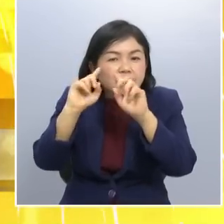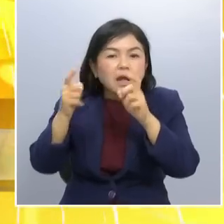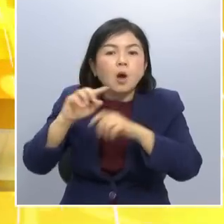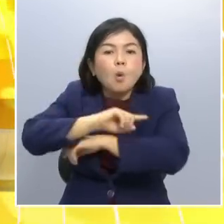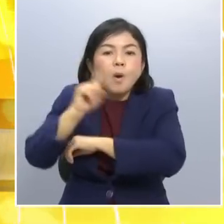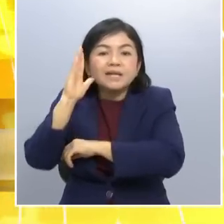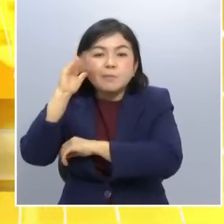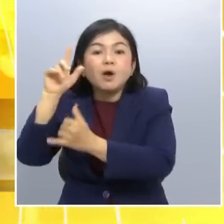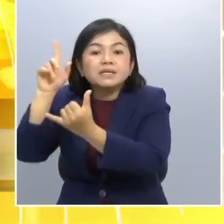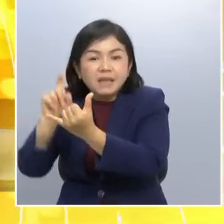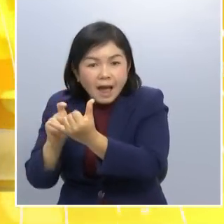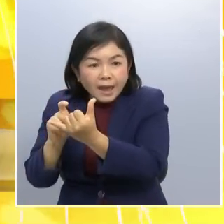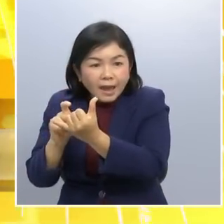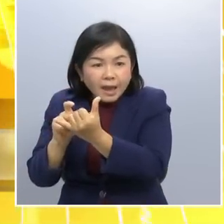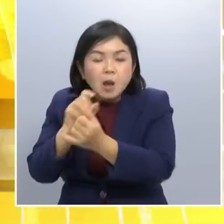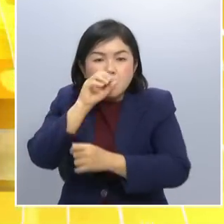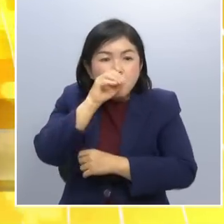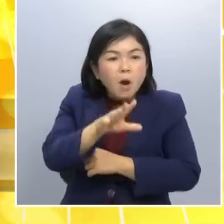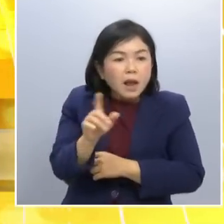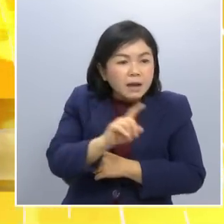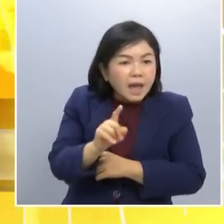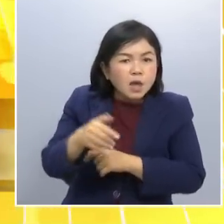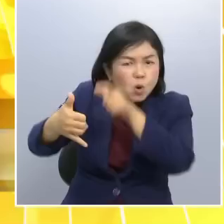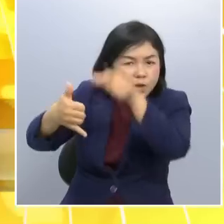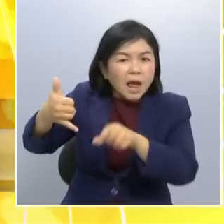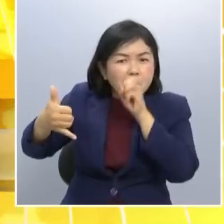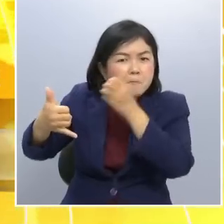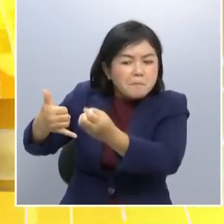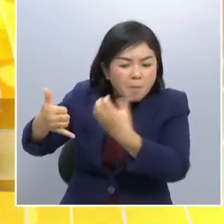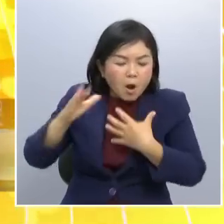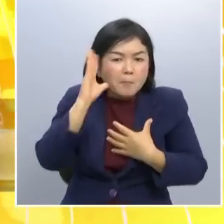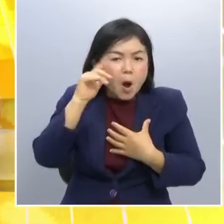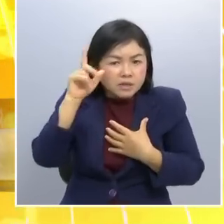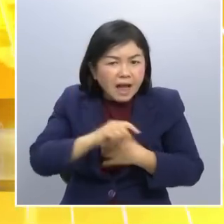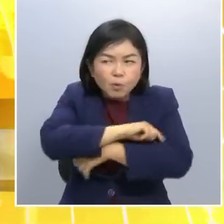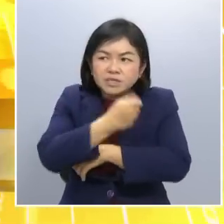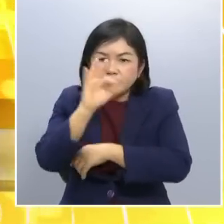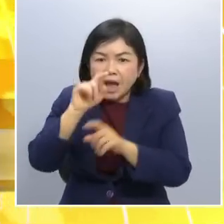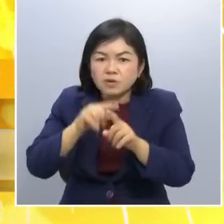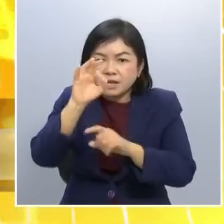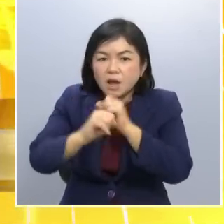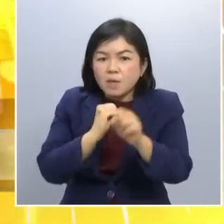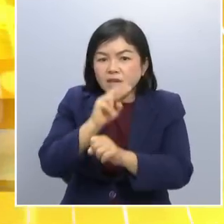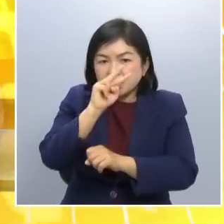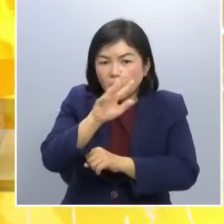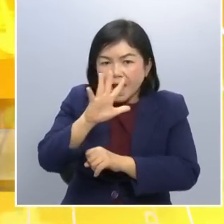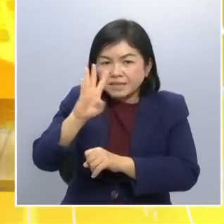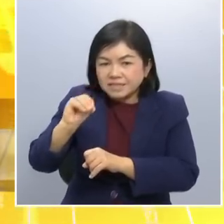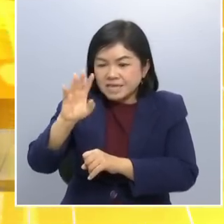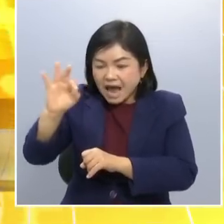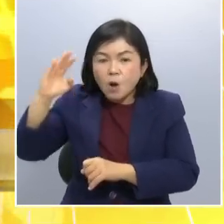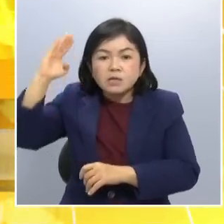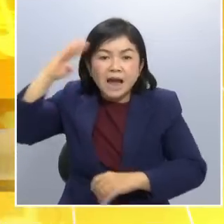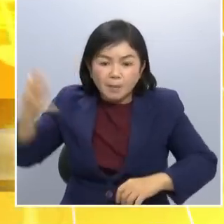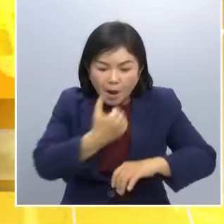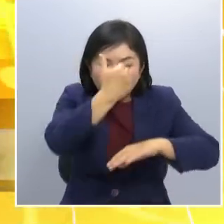ของคุณพ่อคุณพี่ทาคุณเรืองไรบอกว่าคุณพี่ทาบอกว่าคุณพ่อเสียชีวิต 19กันยายน 49คือวันทำรัฐประหารเลยแต่รูป